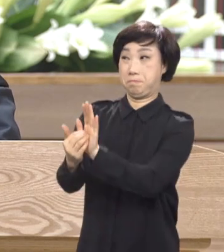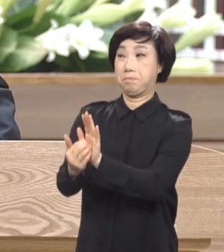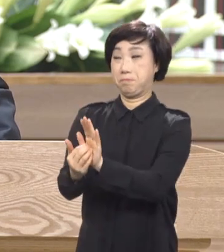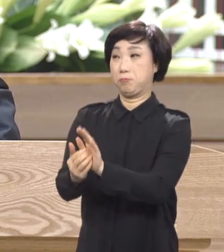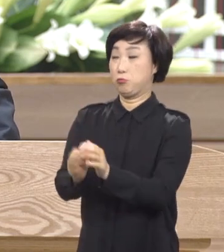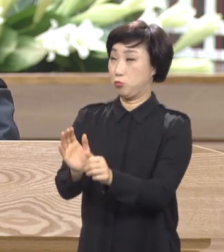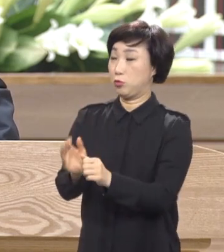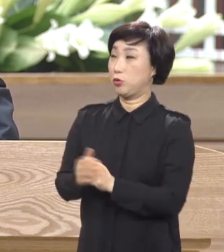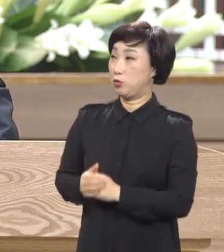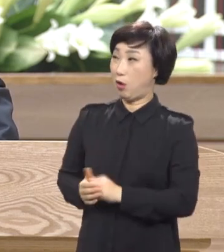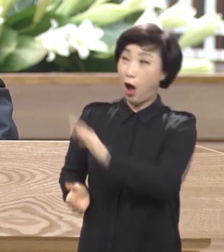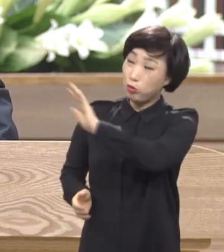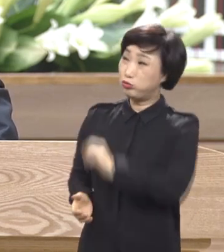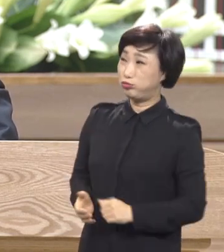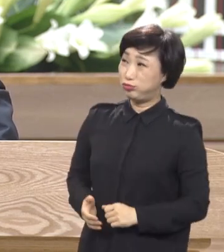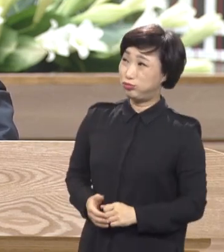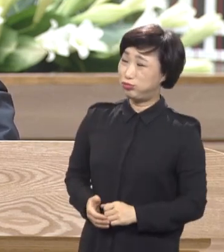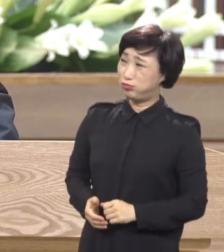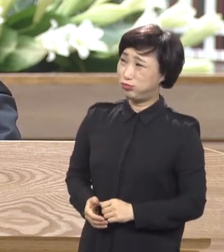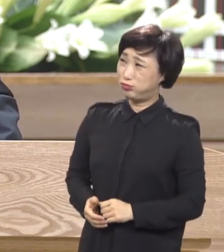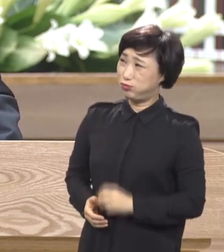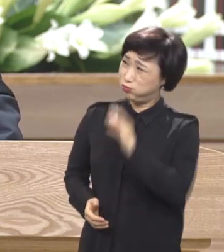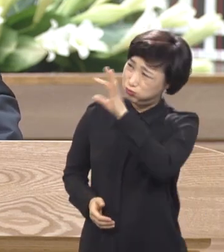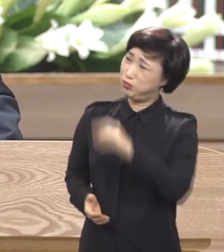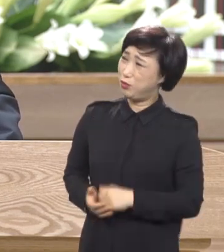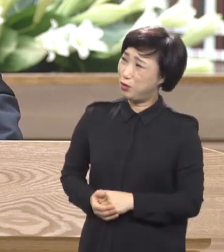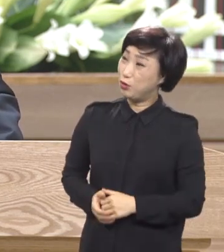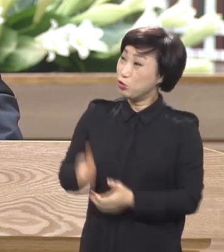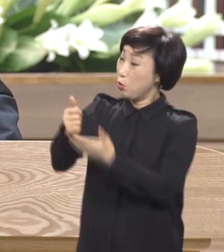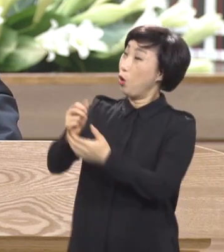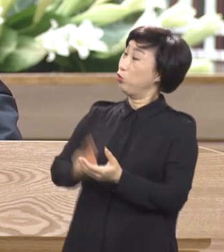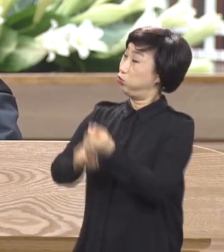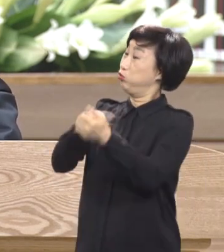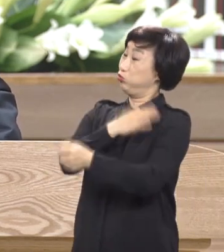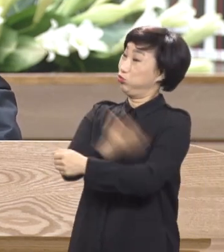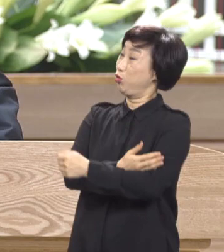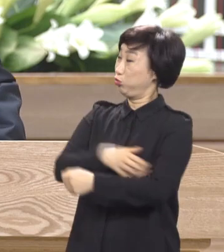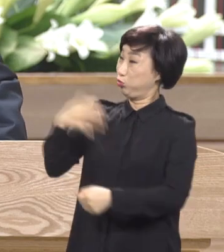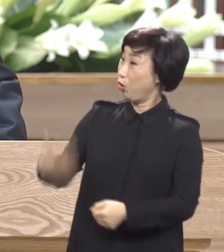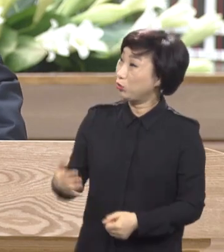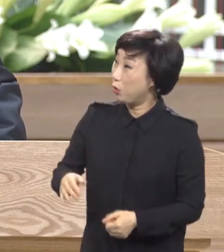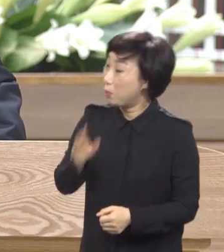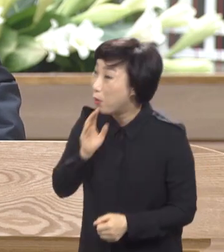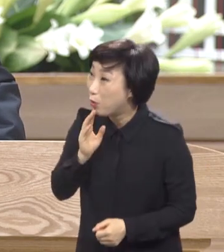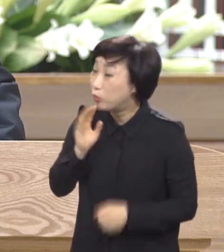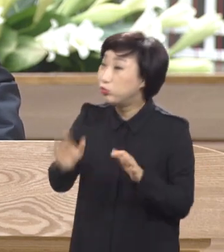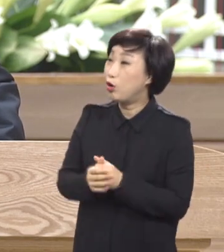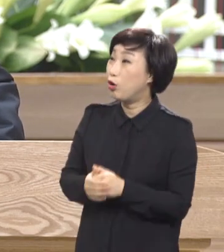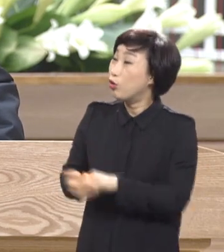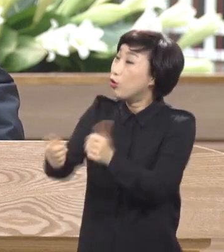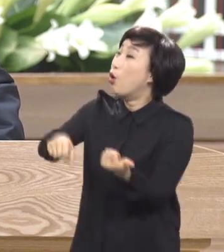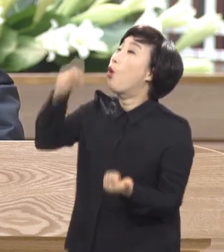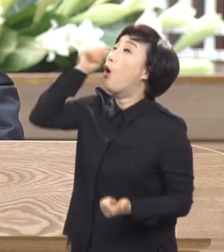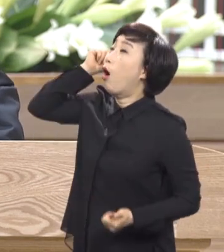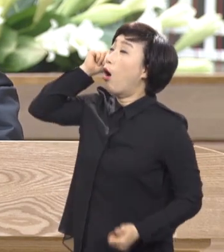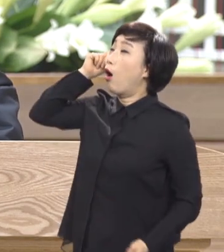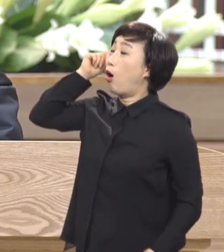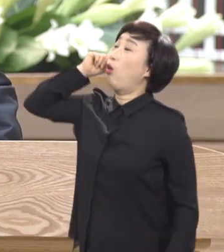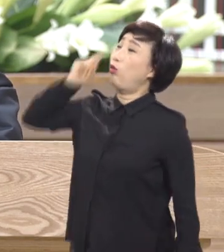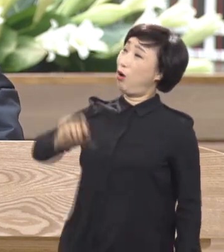천만의 말씀입니다 주님의 능력이 대단한 이분이 너 때문에 죽십니까